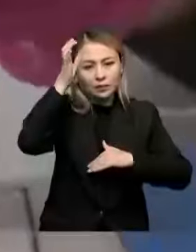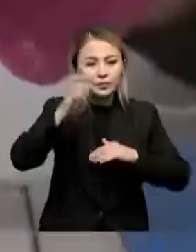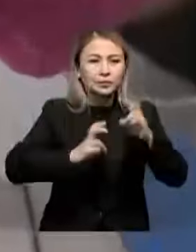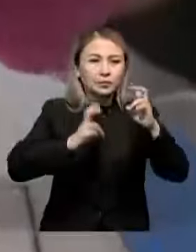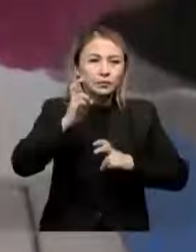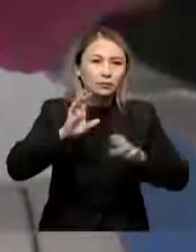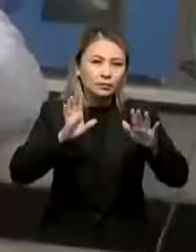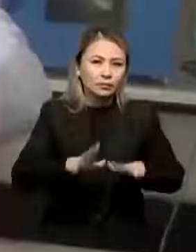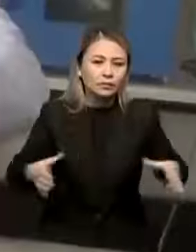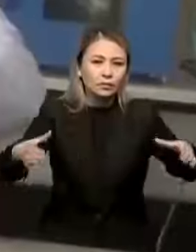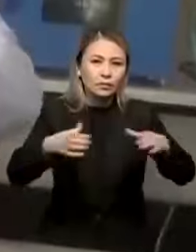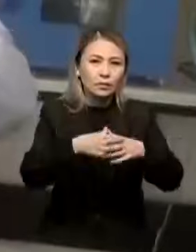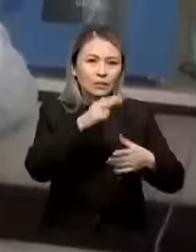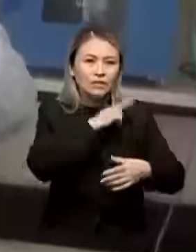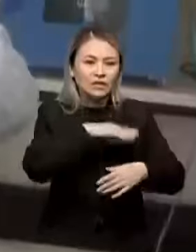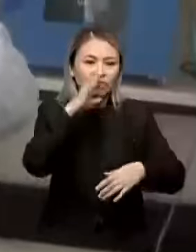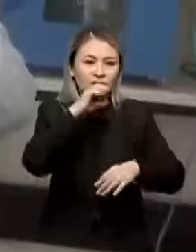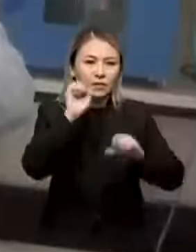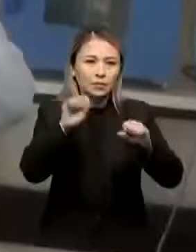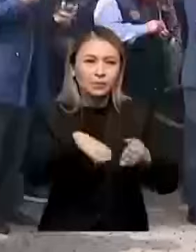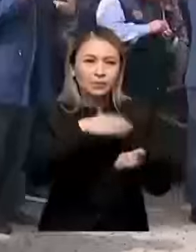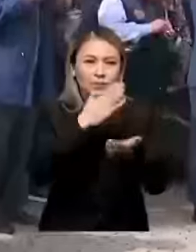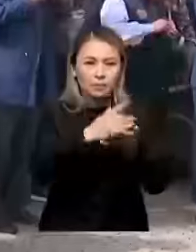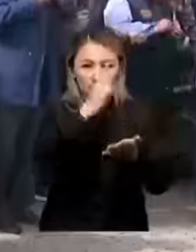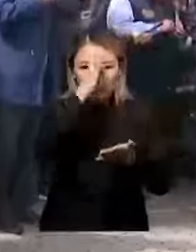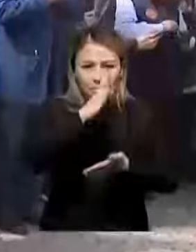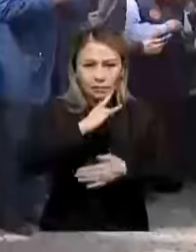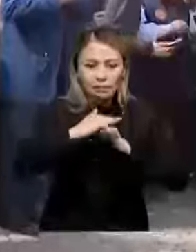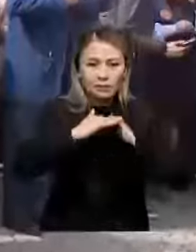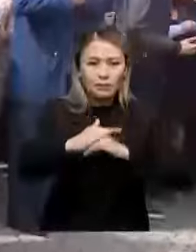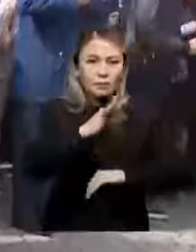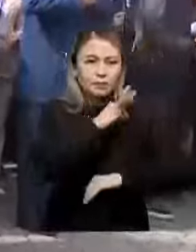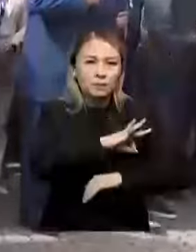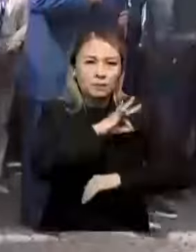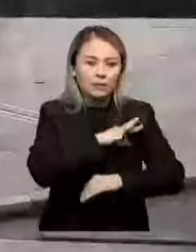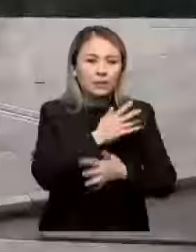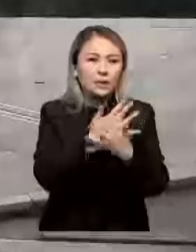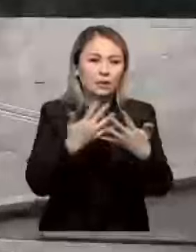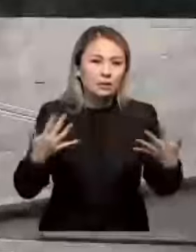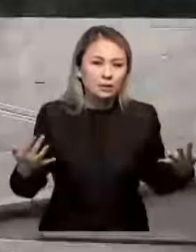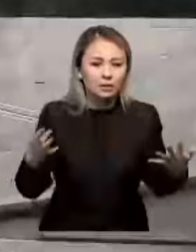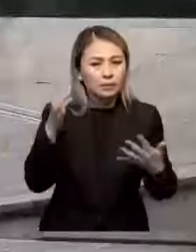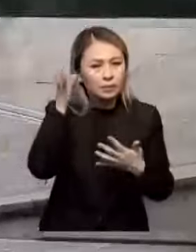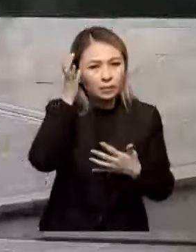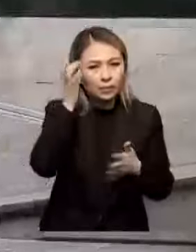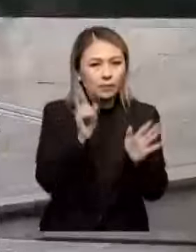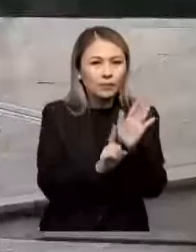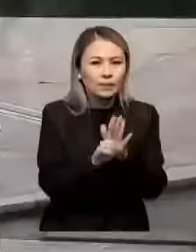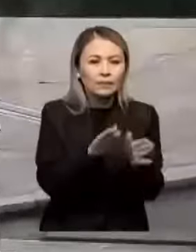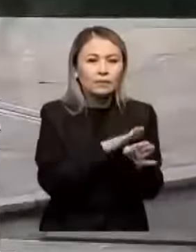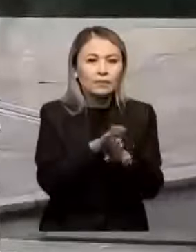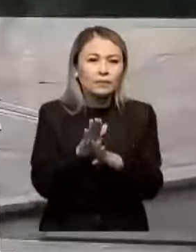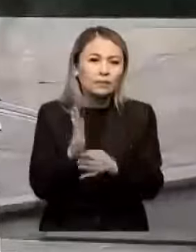атқарушы орган бірлесіп жұмыс істеуге мүмкіндік алады. Бүгінде Қазақ даласындағы пайдалы қазбаларды ашуға түрен салған ғалымның арманы орындалып жатыр